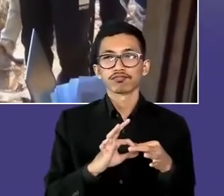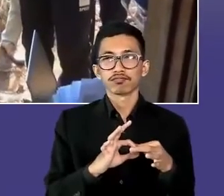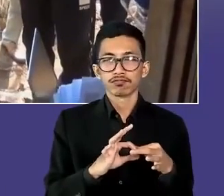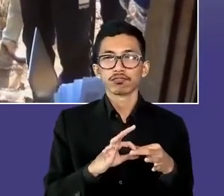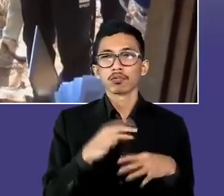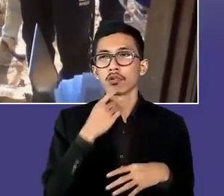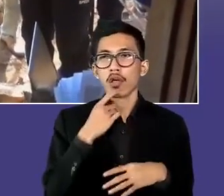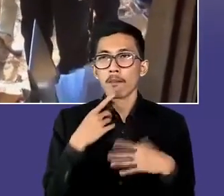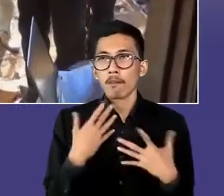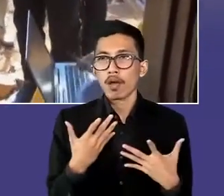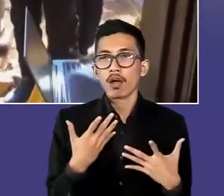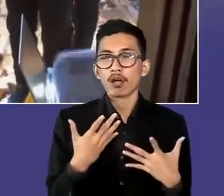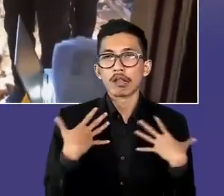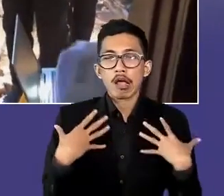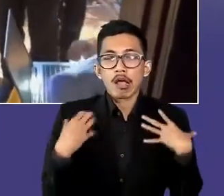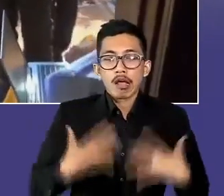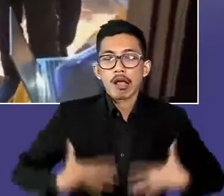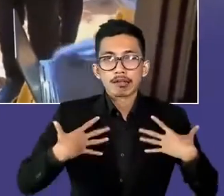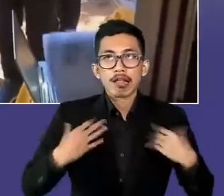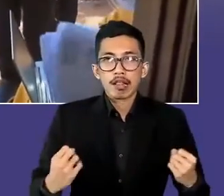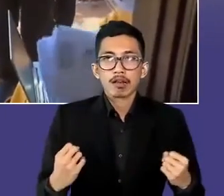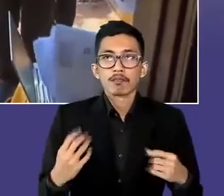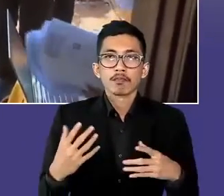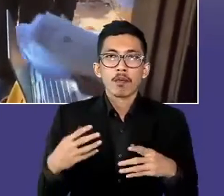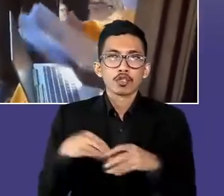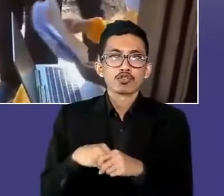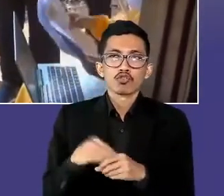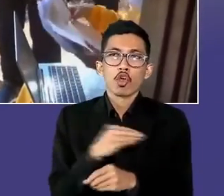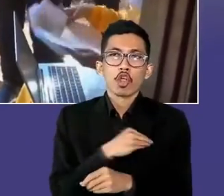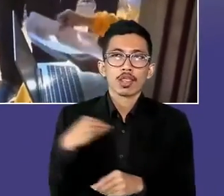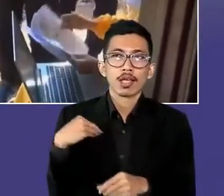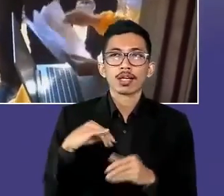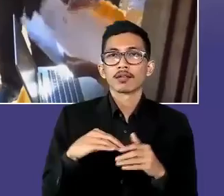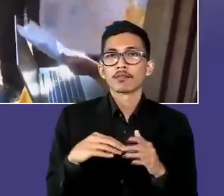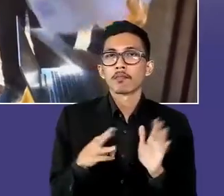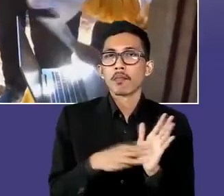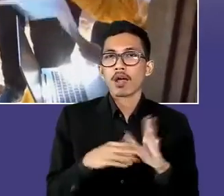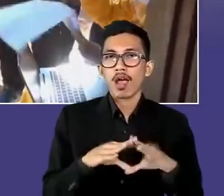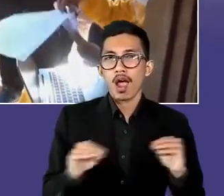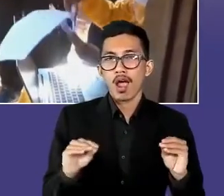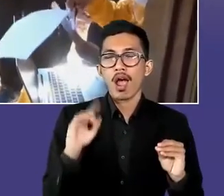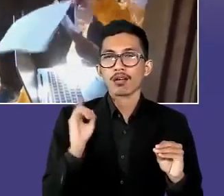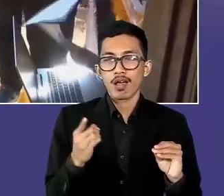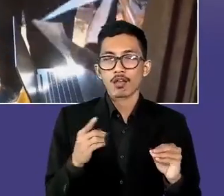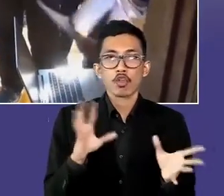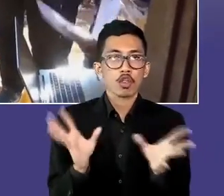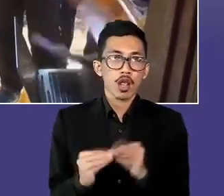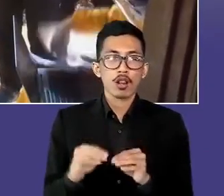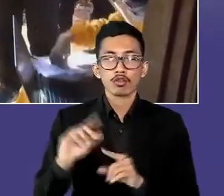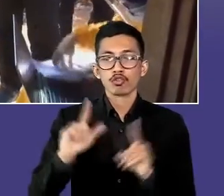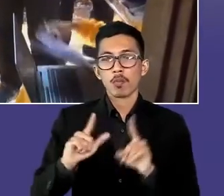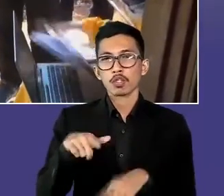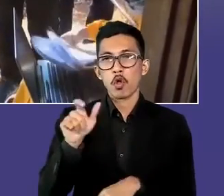sama tentang tenaga kesehatan termasuk dokter-dokter internship ya yang magang ini juga saya dapat 17 orang